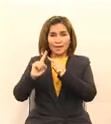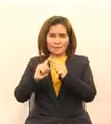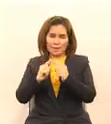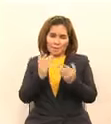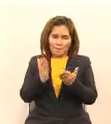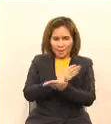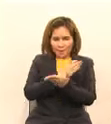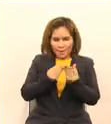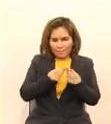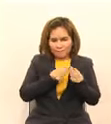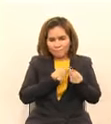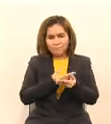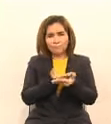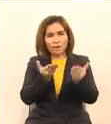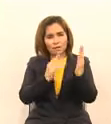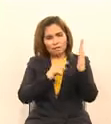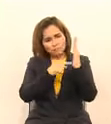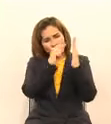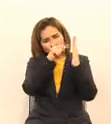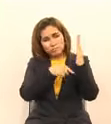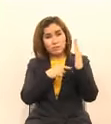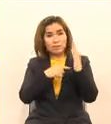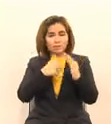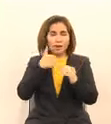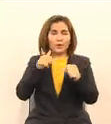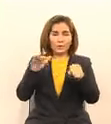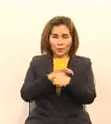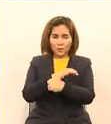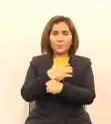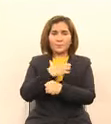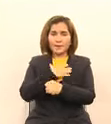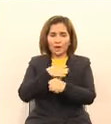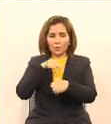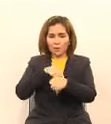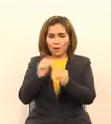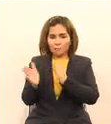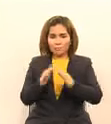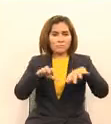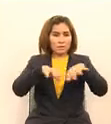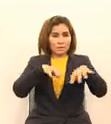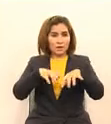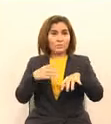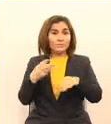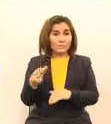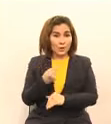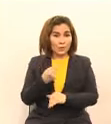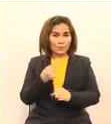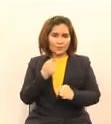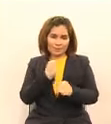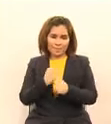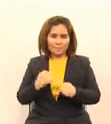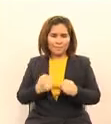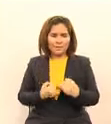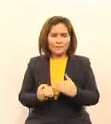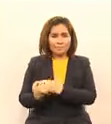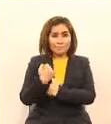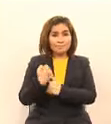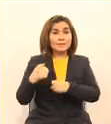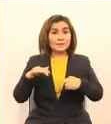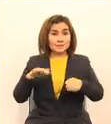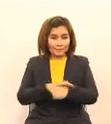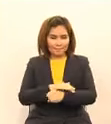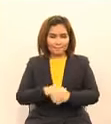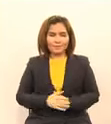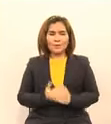ะแจกทยอยแจกให้ทุกที่นะครับได้รับถึงอย่างรวดเร็วที่สุดนะครับแล้วก็เต็มศักยภาพที่สุดนะครับ ซึ่งวันนี้